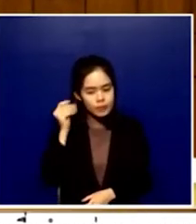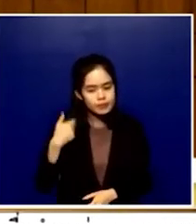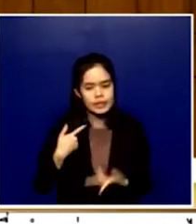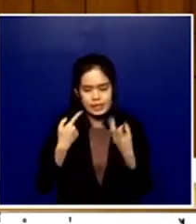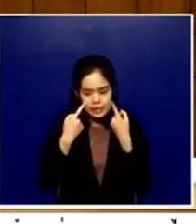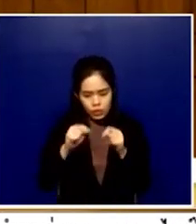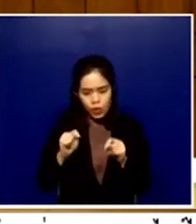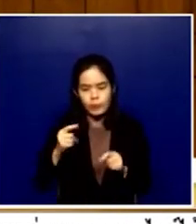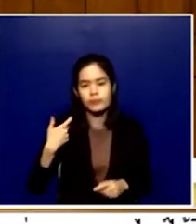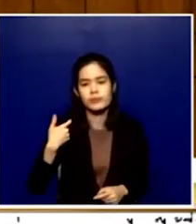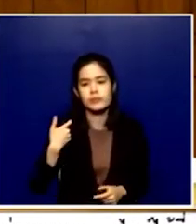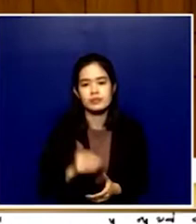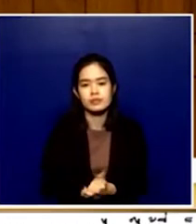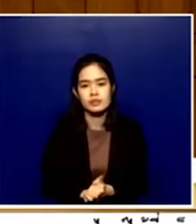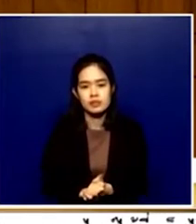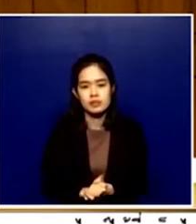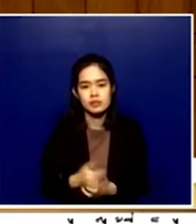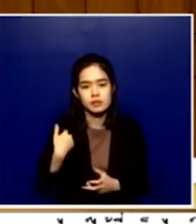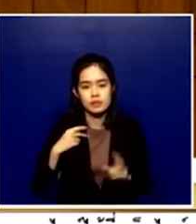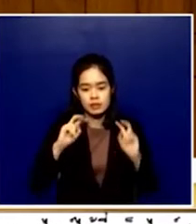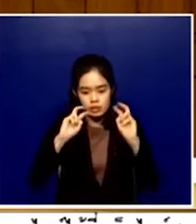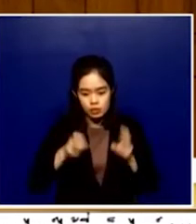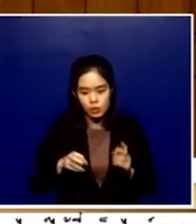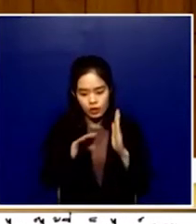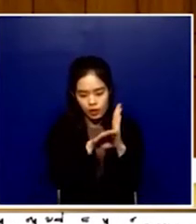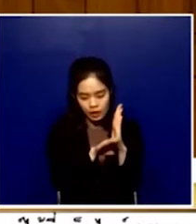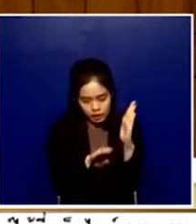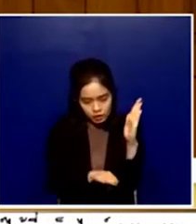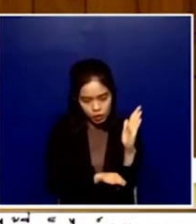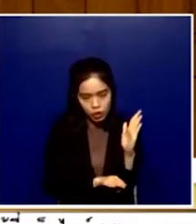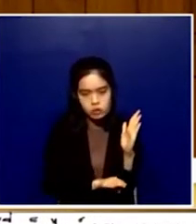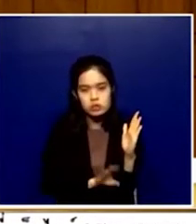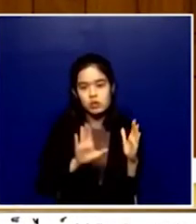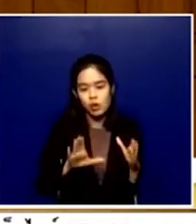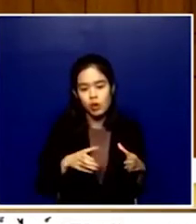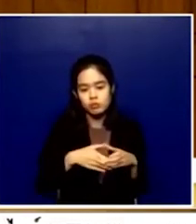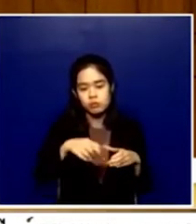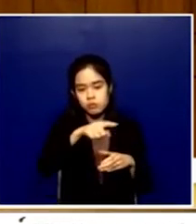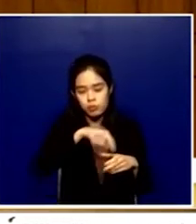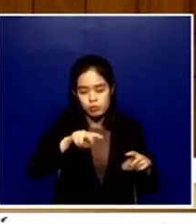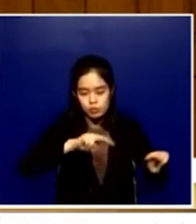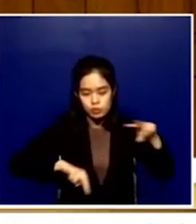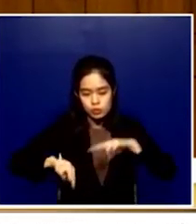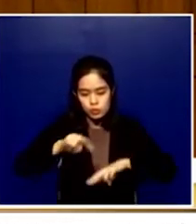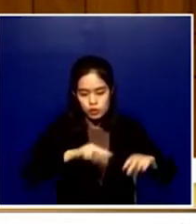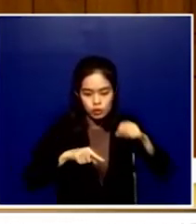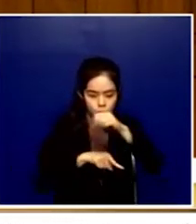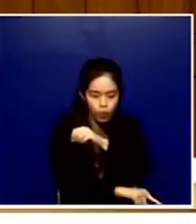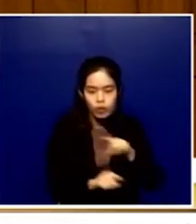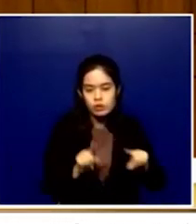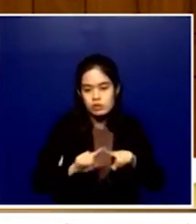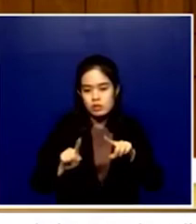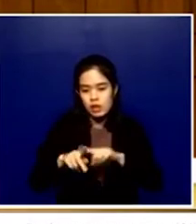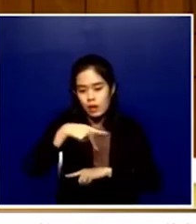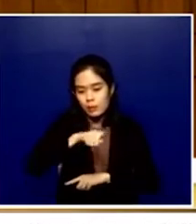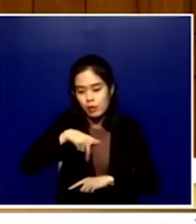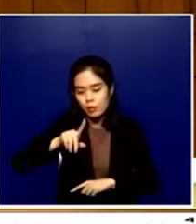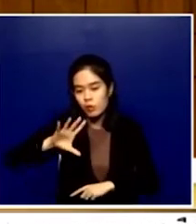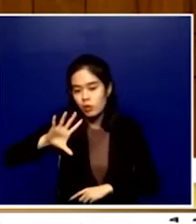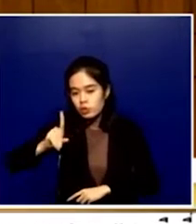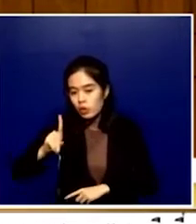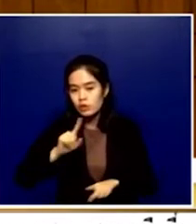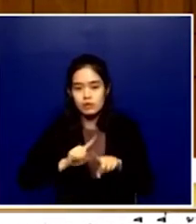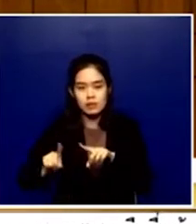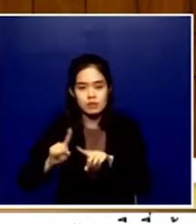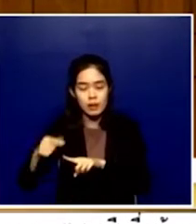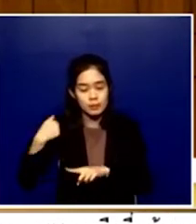26ัวอยู่แล้นะครับหลายเรื่องอยใกระบวด Ariono ขององขกรตัดสอบ ค esไม่ว maพออชอบการมทอ้างมาทั้ง